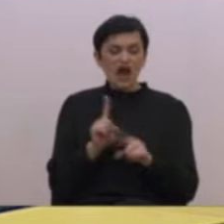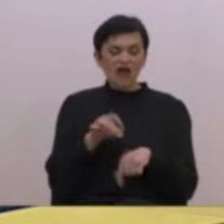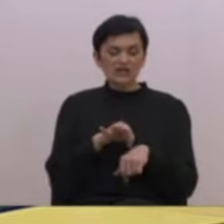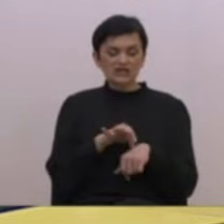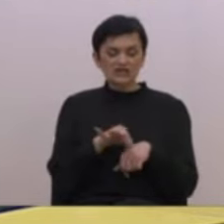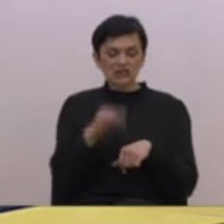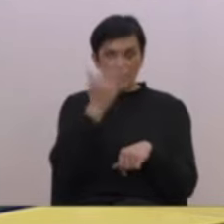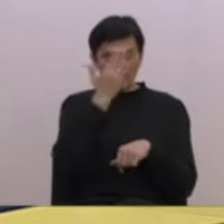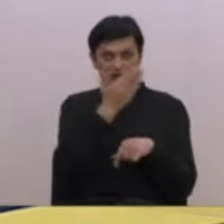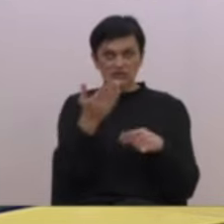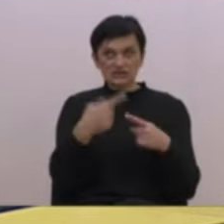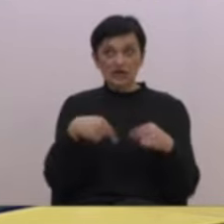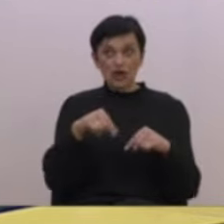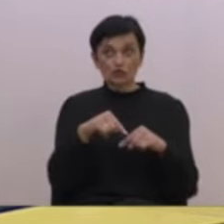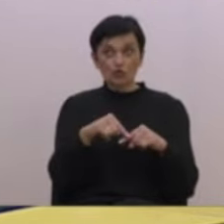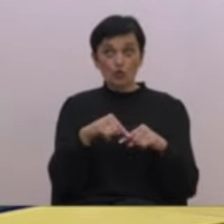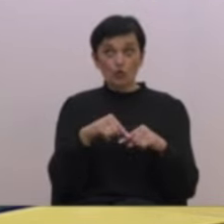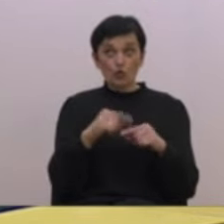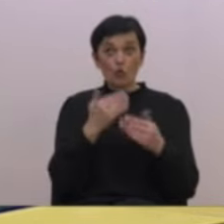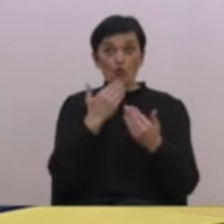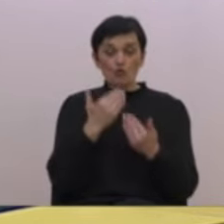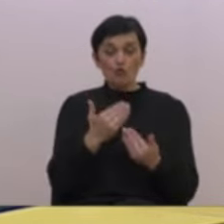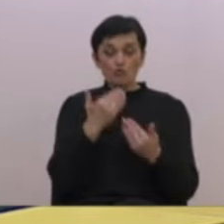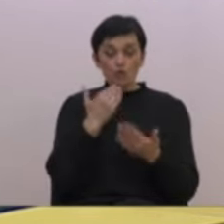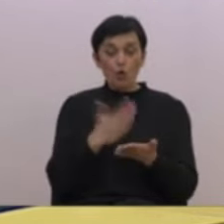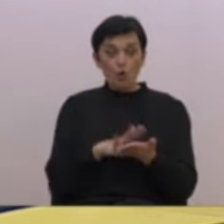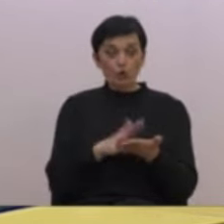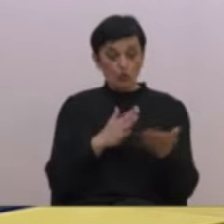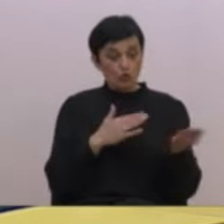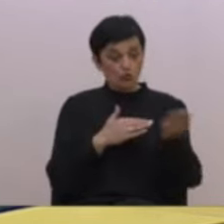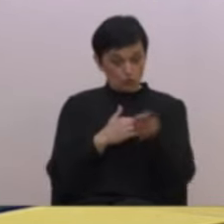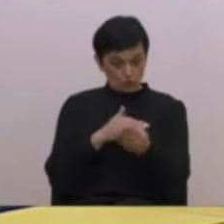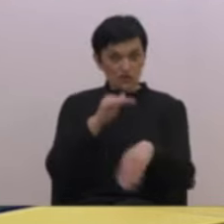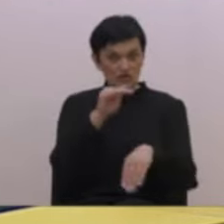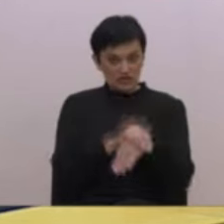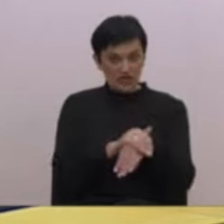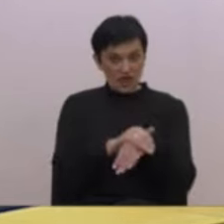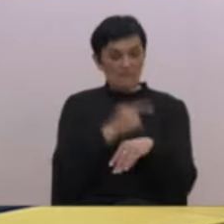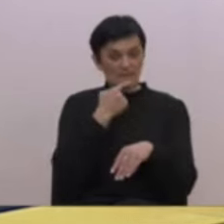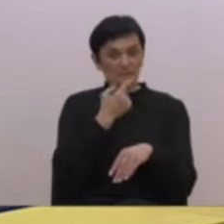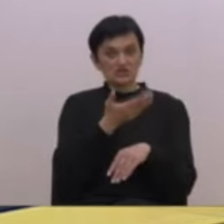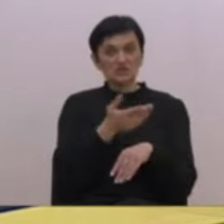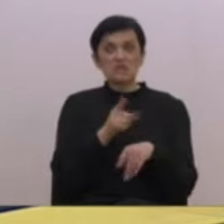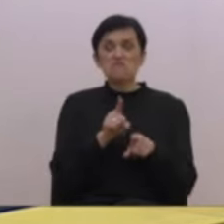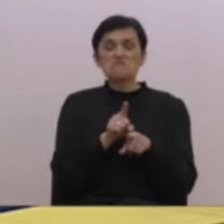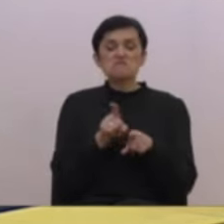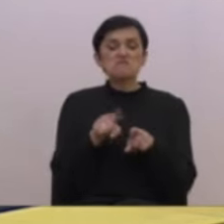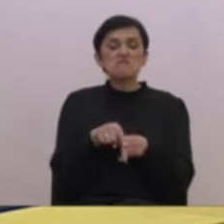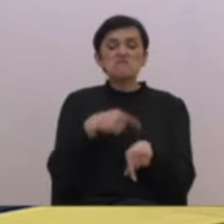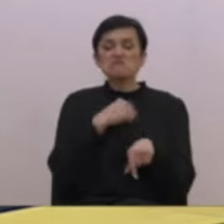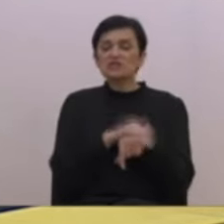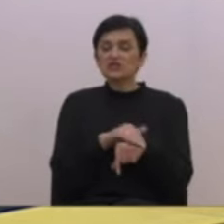ზალადობასთან საზოგადოებაში და ბოლოს და ბოლოს აიღეთ და დაამტკიცეთ თუ ასე. მე ასეთ კისებული ასე არ მინახავს.